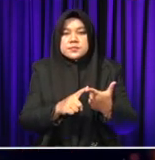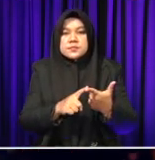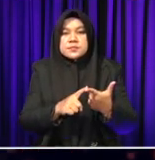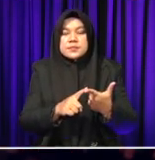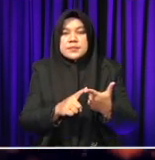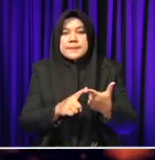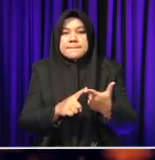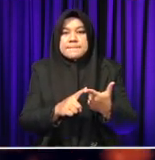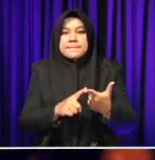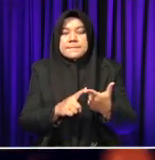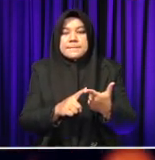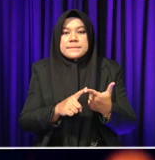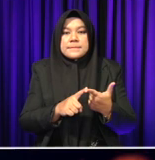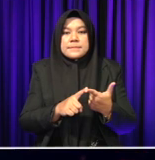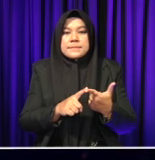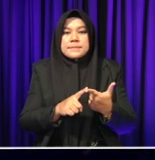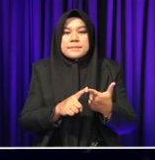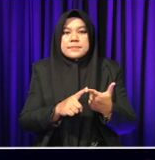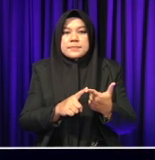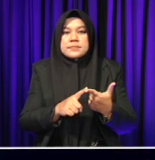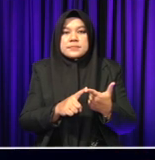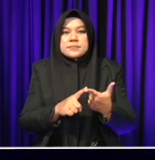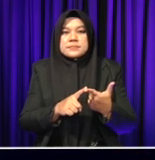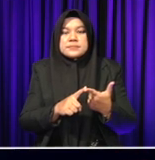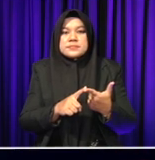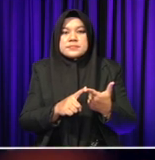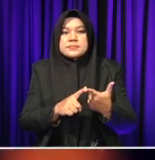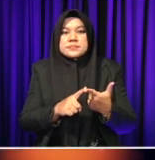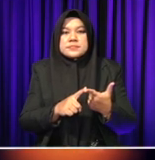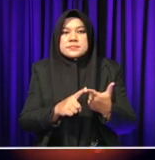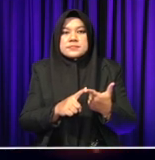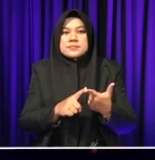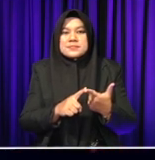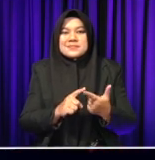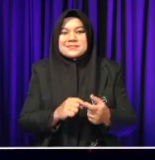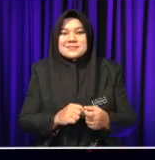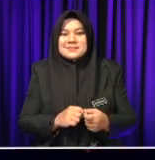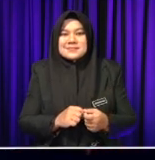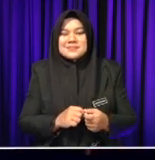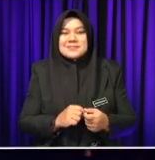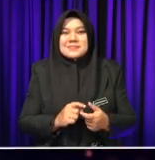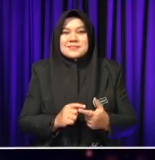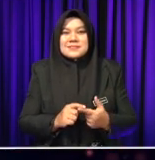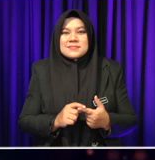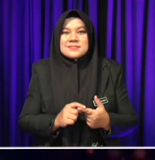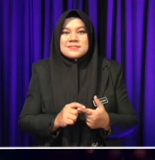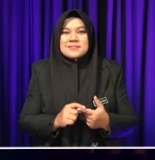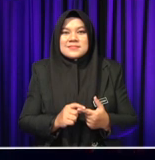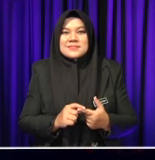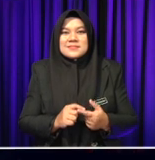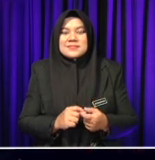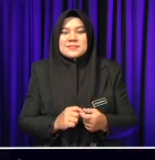yang kedua Oh Hanita nak jawab ke okey Hanita nak jawab okey silakan Hanita okey tahniah Fati kita tengok Nanti jawapan tu betul